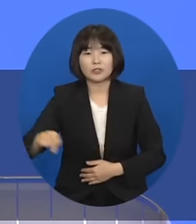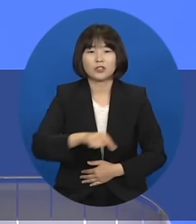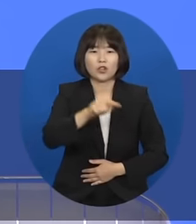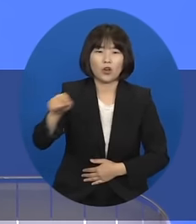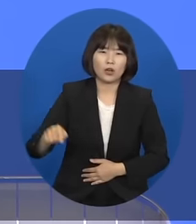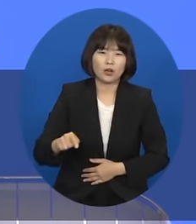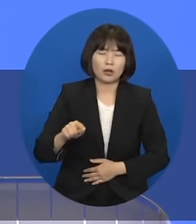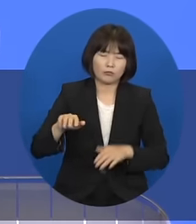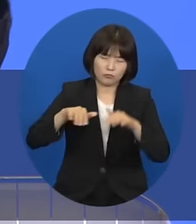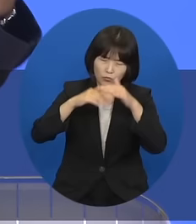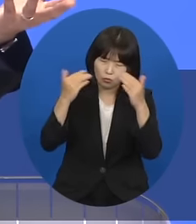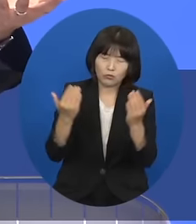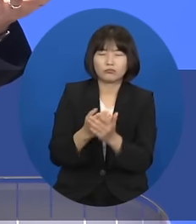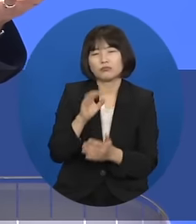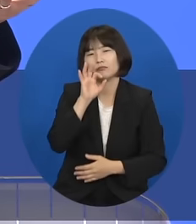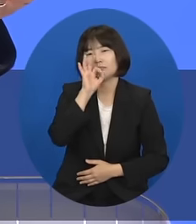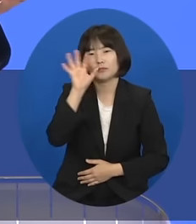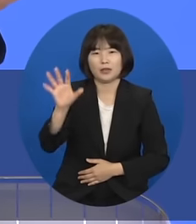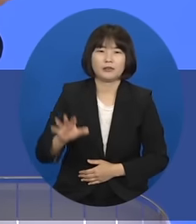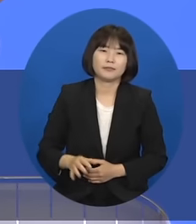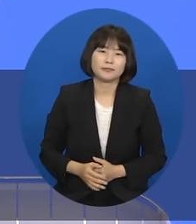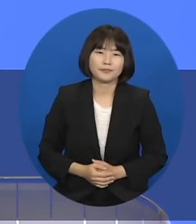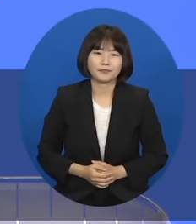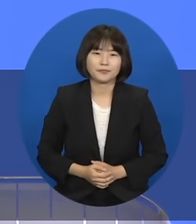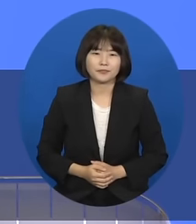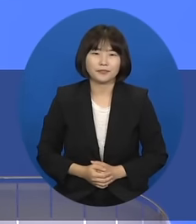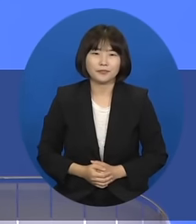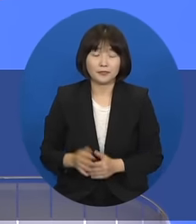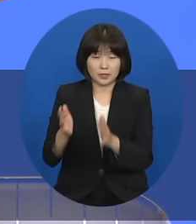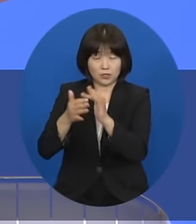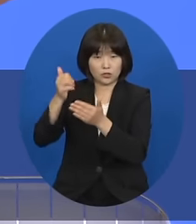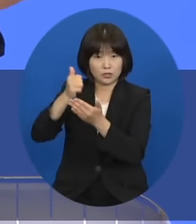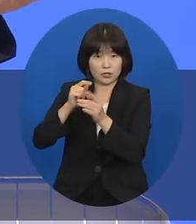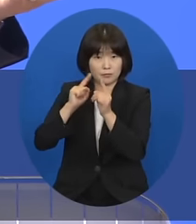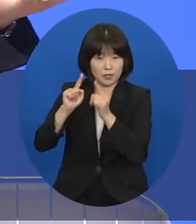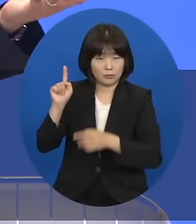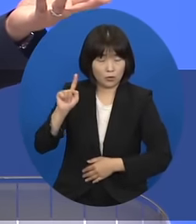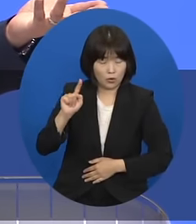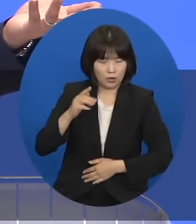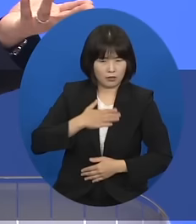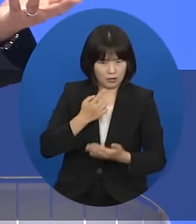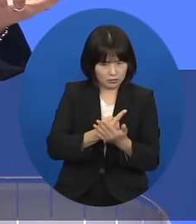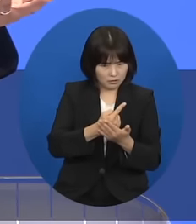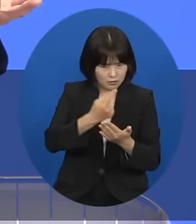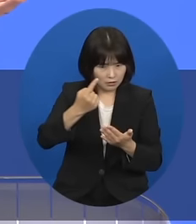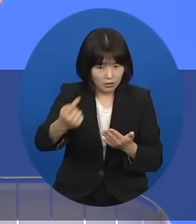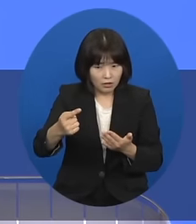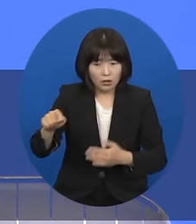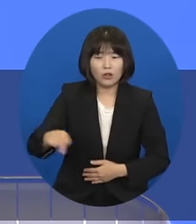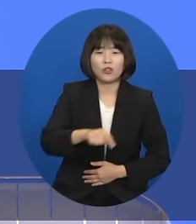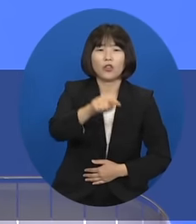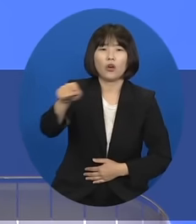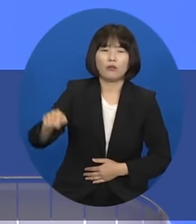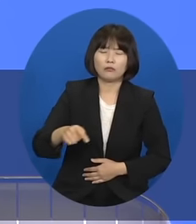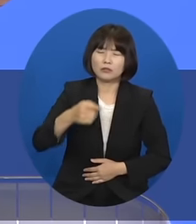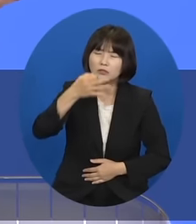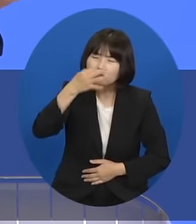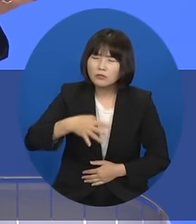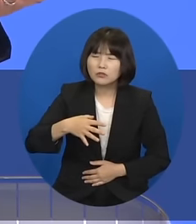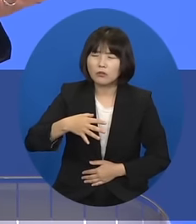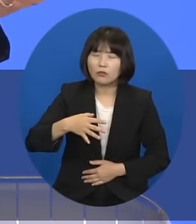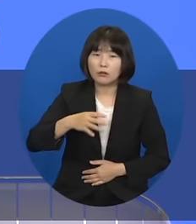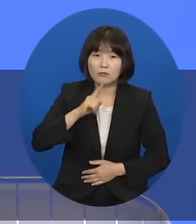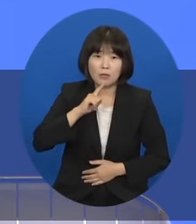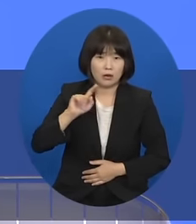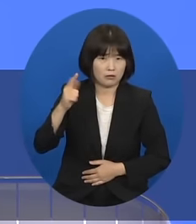너희가 아무것도 할 수 없음이라. 예수님께서 말씀하시기를 나를 떠나면 너희가 좀 힘들 것이야 라고 하지